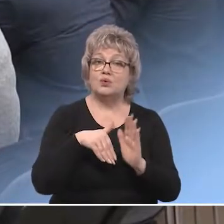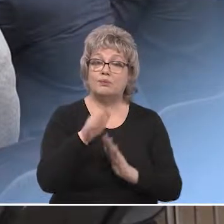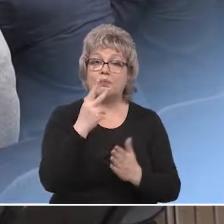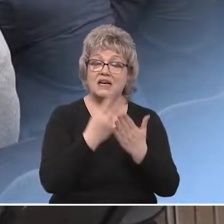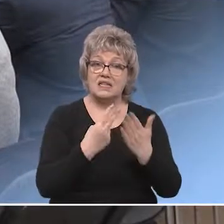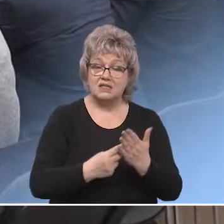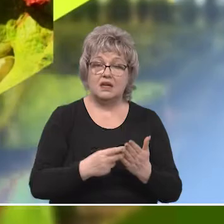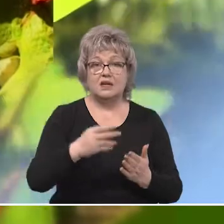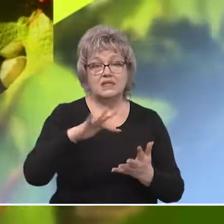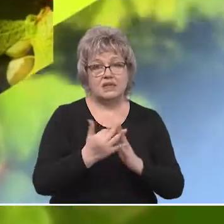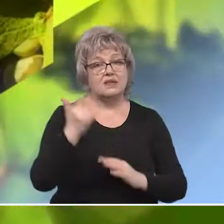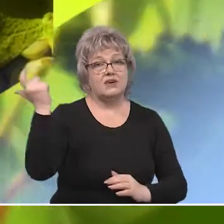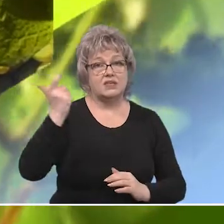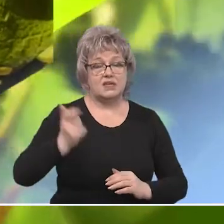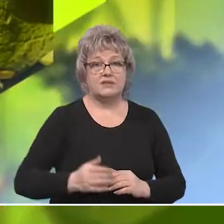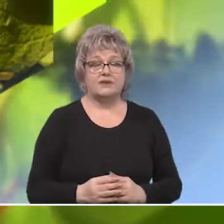хозяйства.